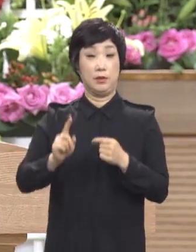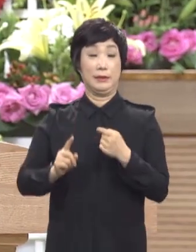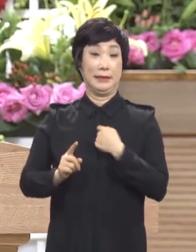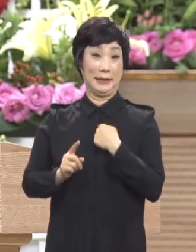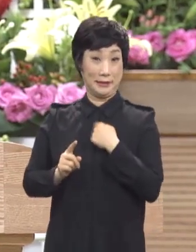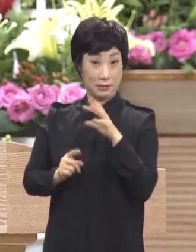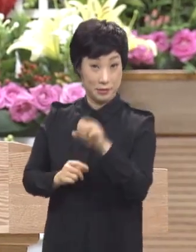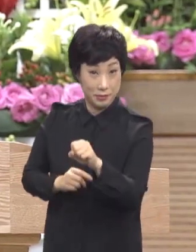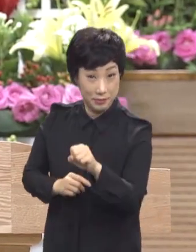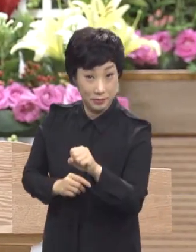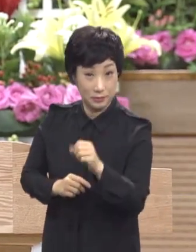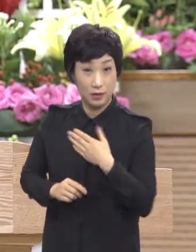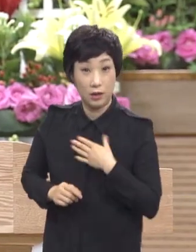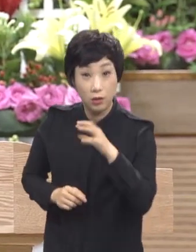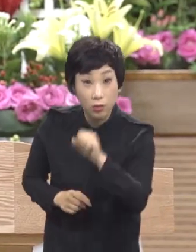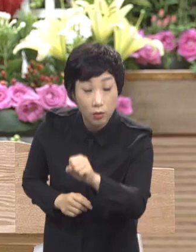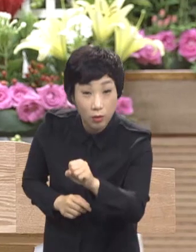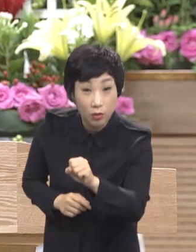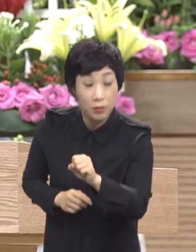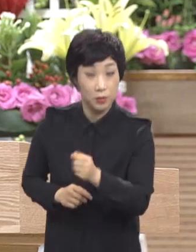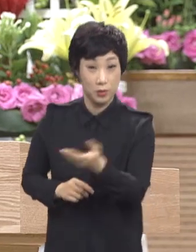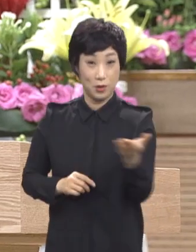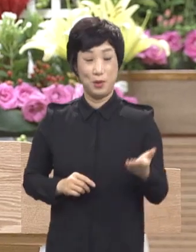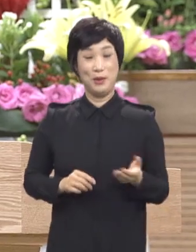내 것이라면